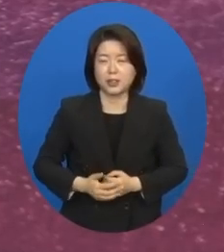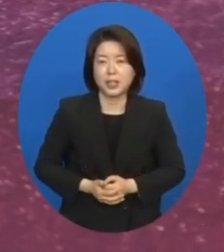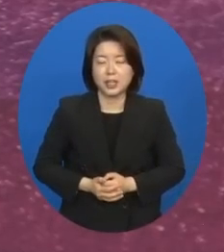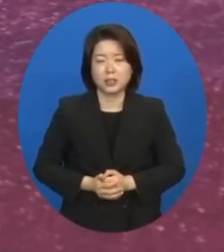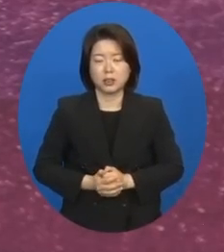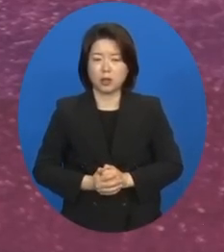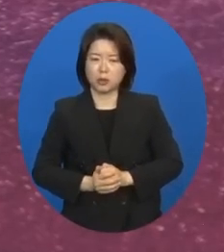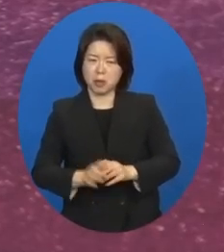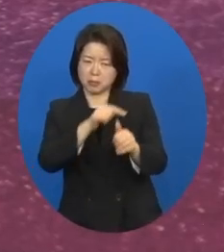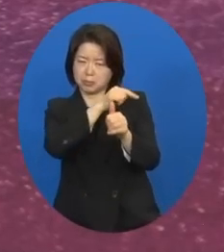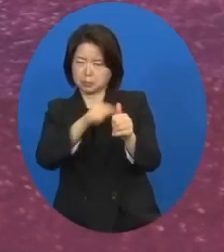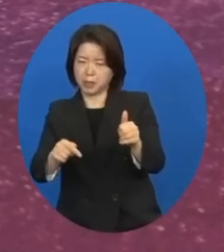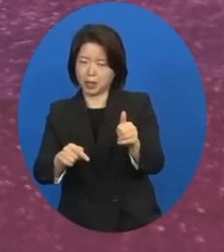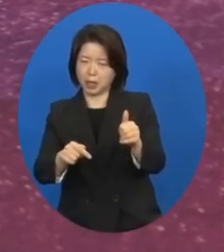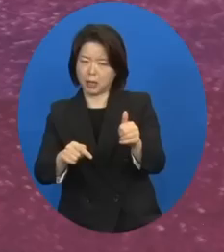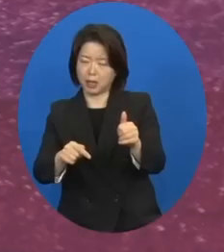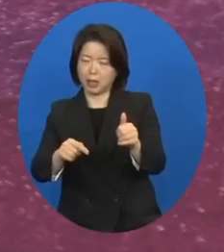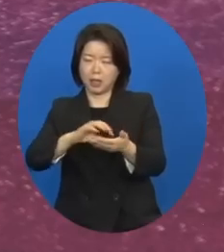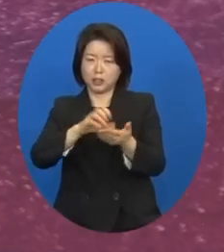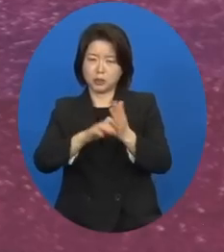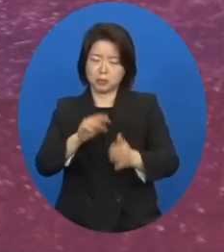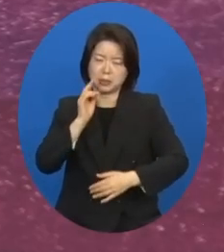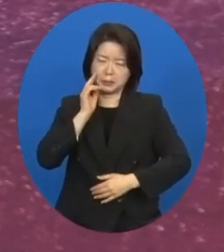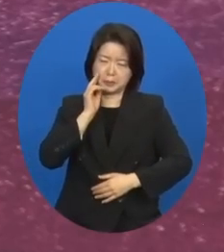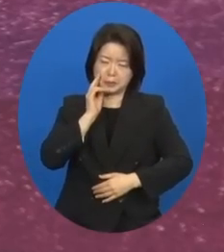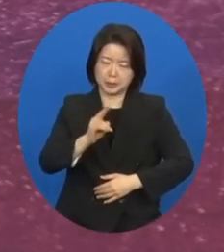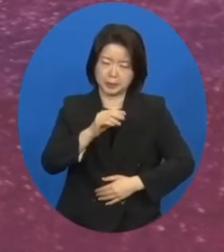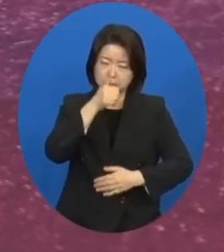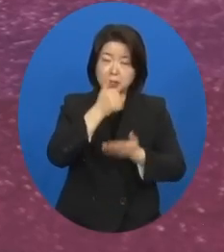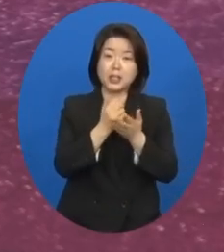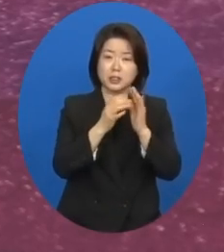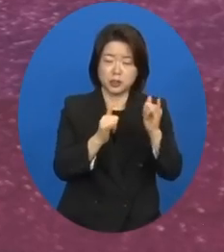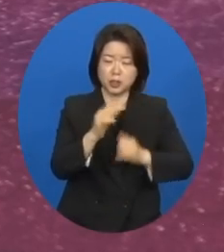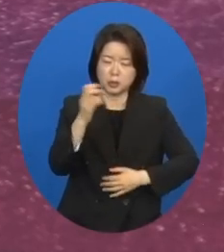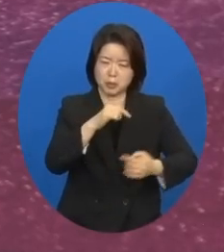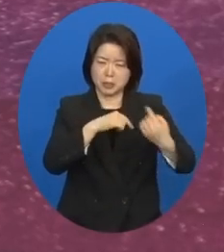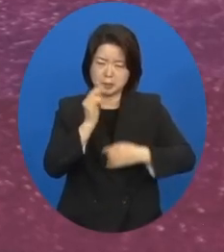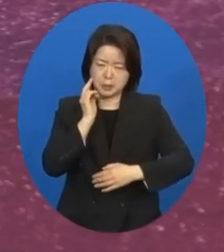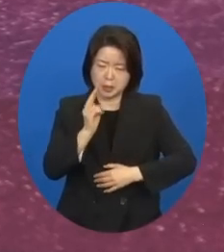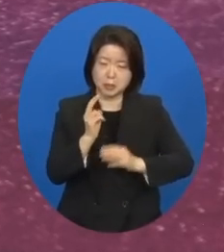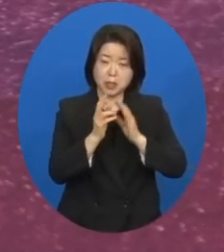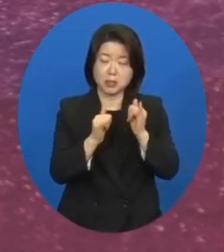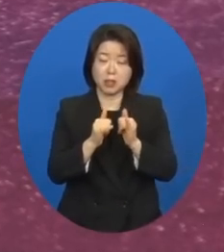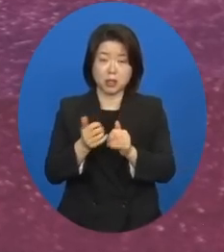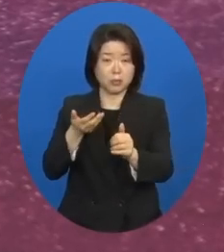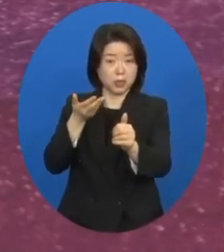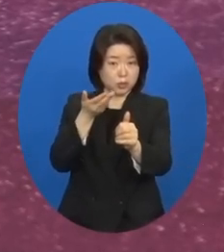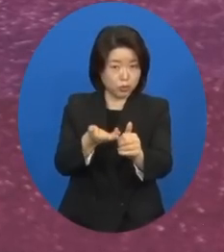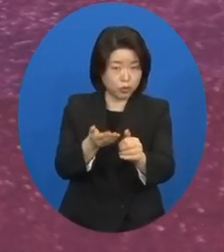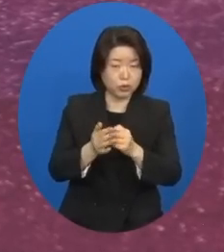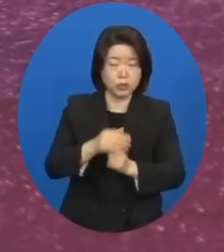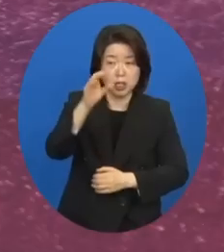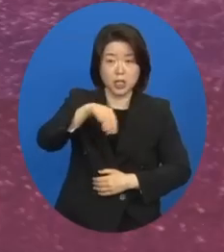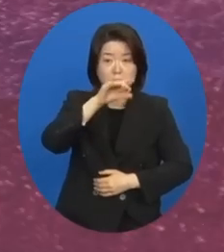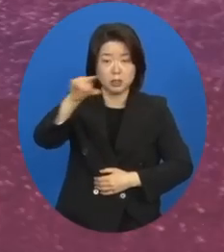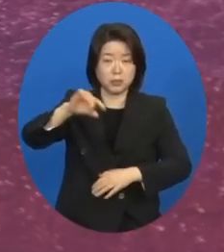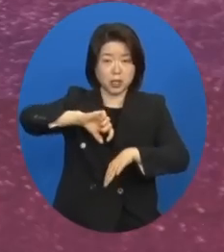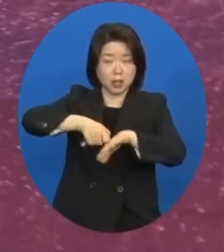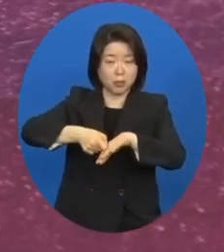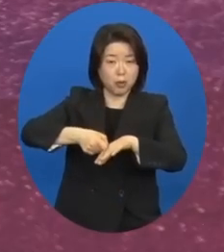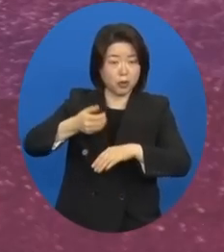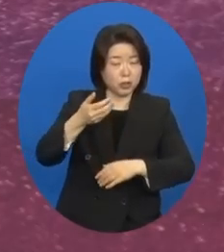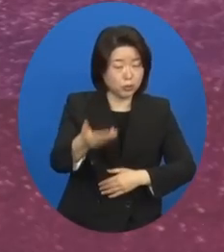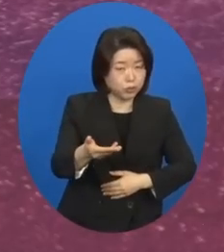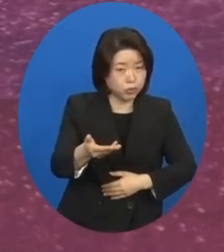사형에 이르기까지 당시 흉악범 어떠한 정치범들에게나 행하는 이 십자가 사형을 행하는